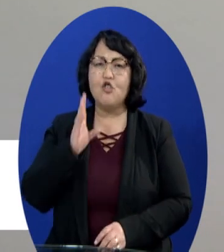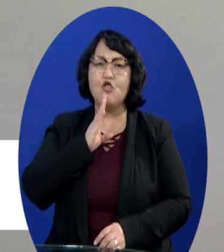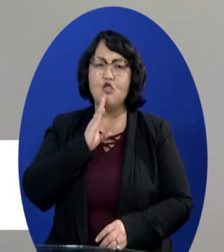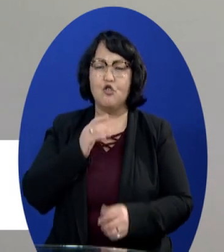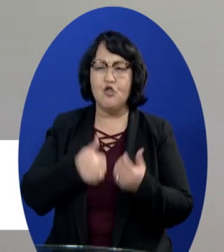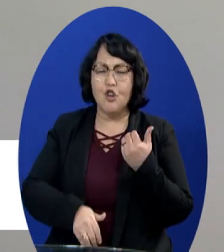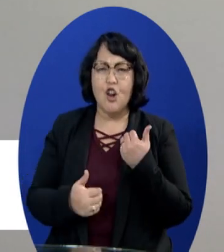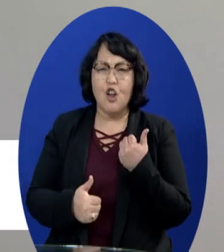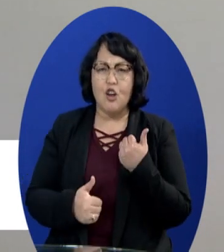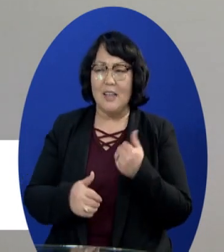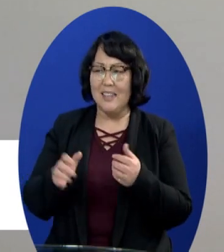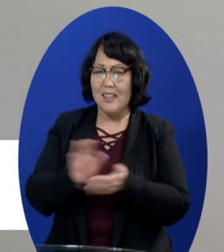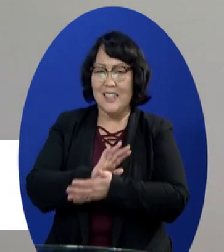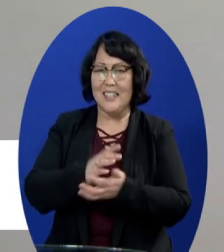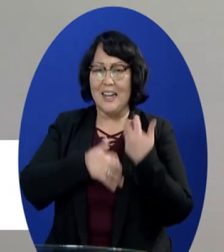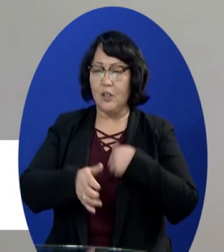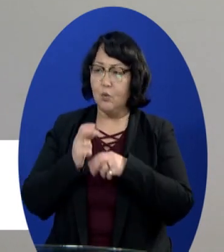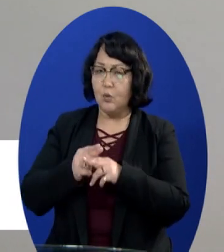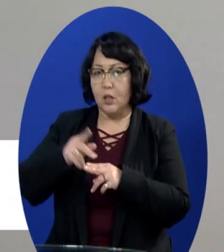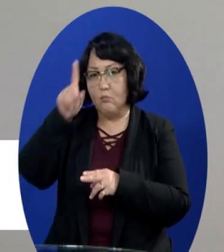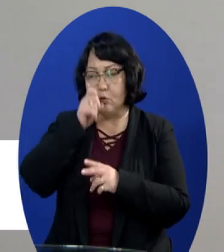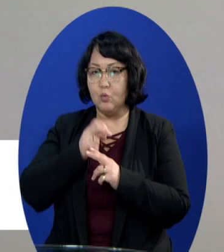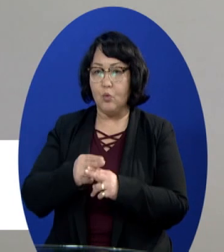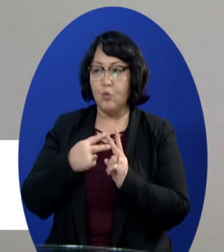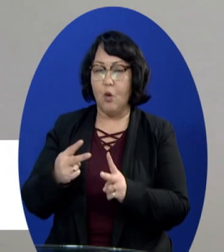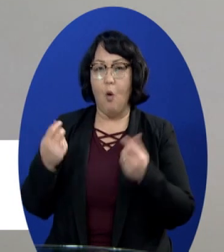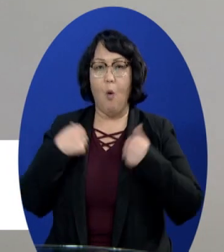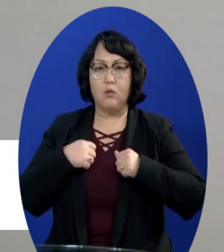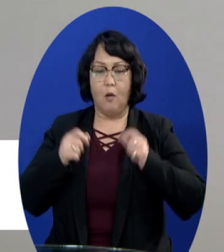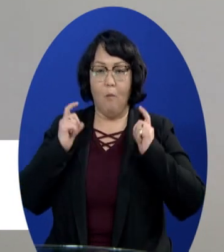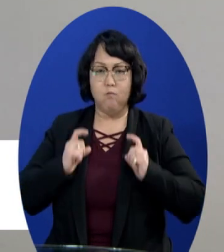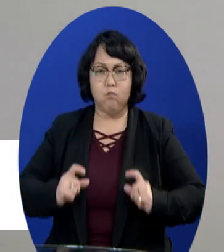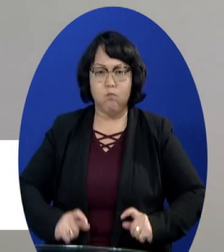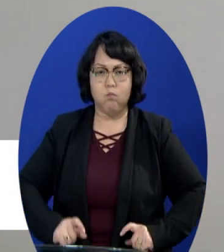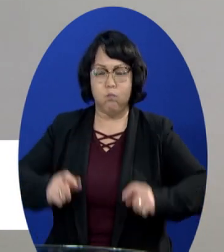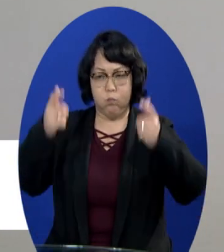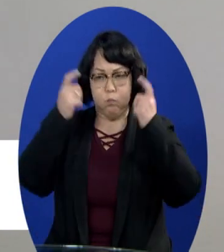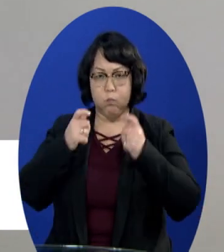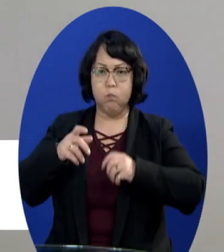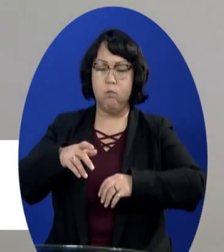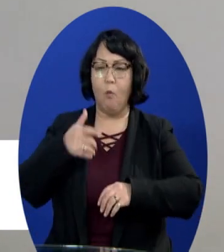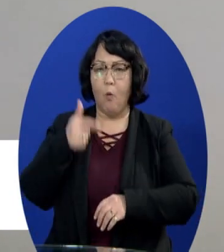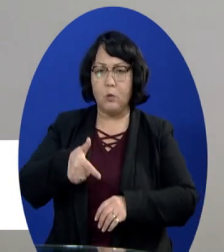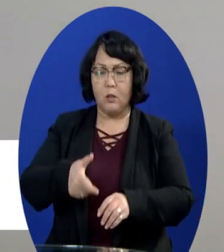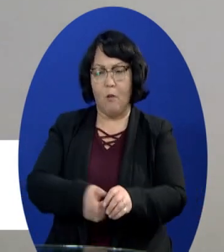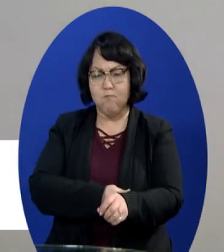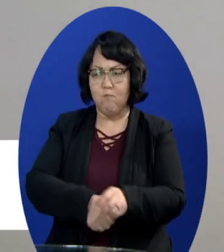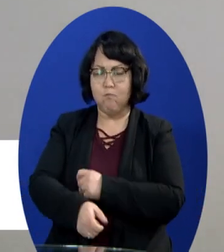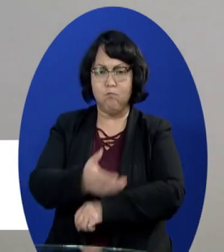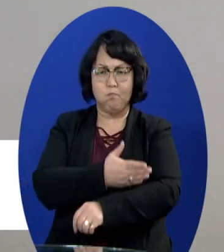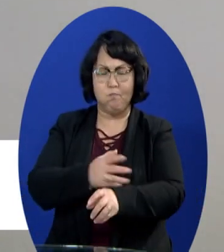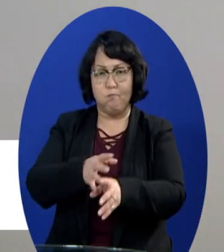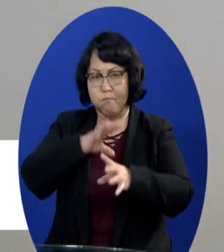одоо тусламж үзүүлж, одоо эмнэлгийн тусламж үзүүлгээ үзүүлж, хувц сонорыг нь өмсүүлж, эмнэлгийн одоо тэр ажилтны ёс зүйн